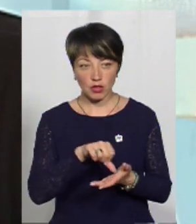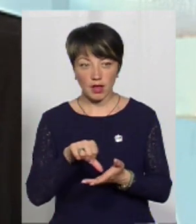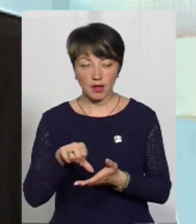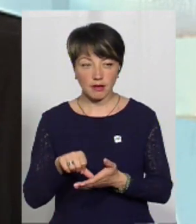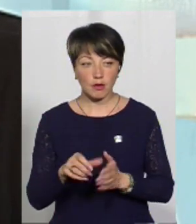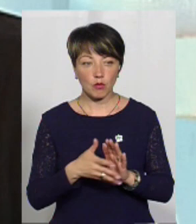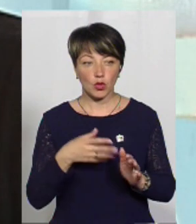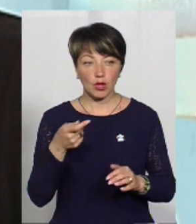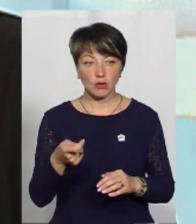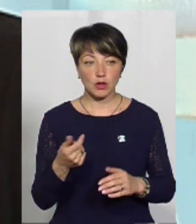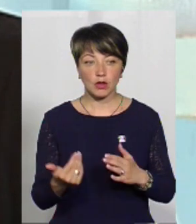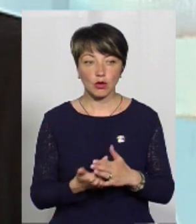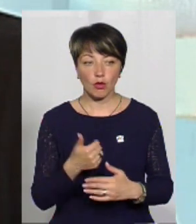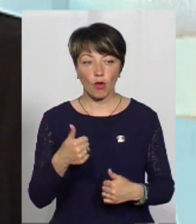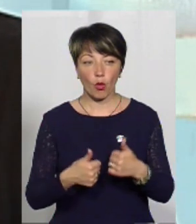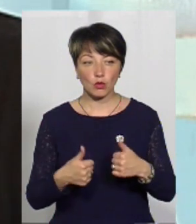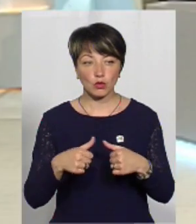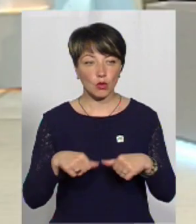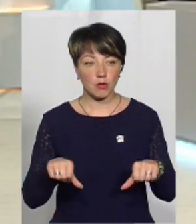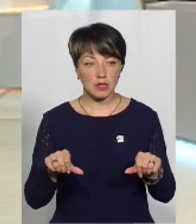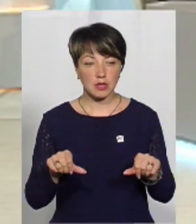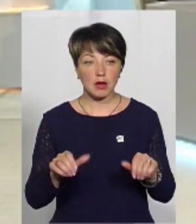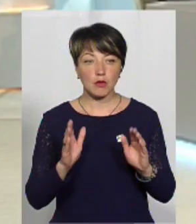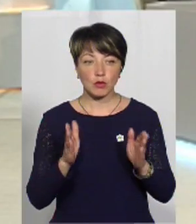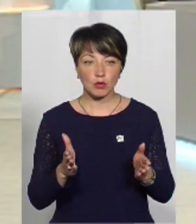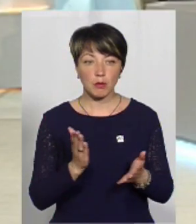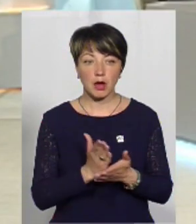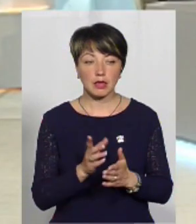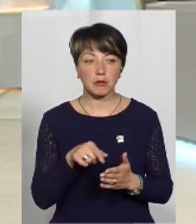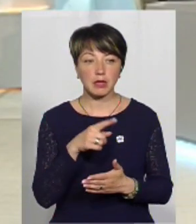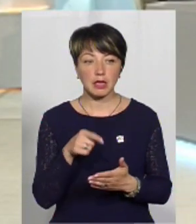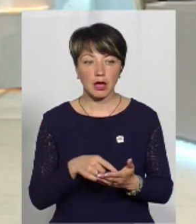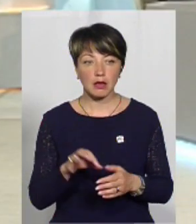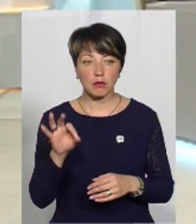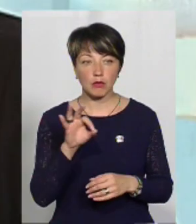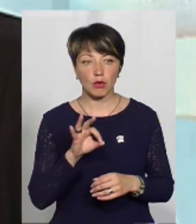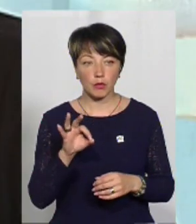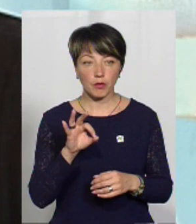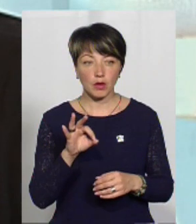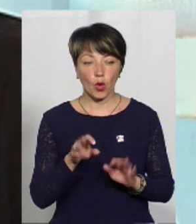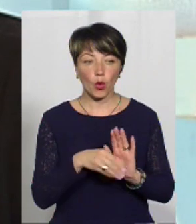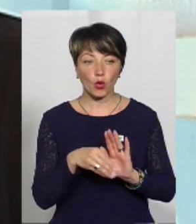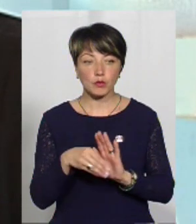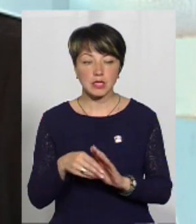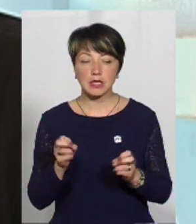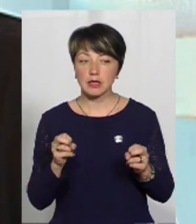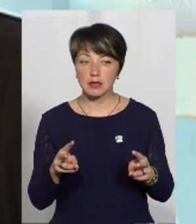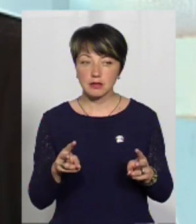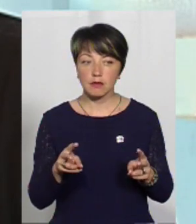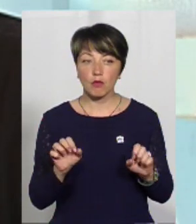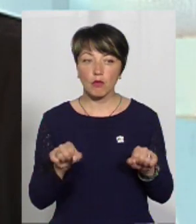членів, які подаються на нову конкурсну комісію, ми будемо мати питання стосовно корупційних